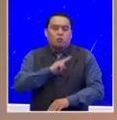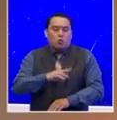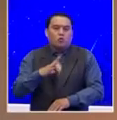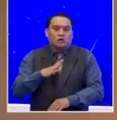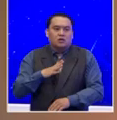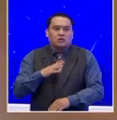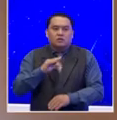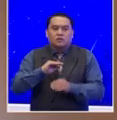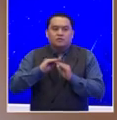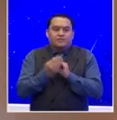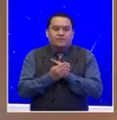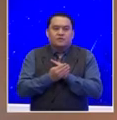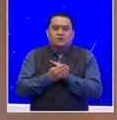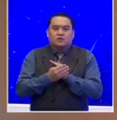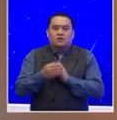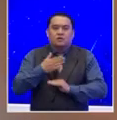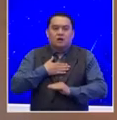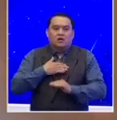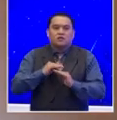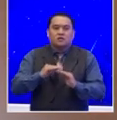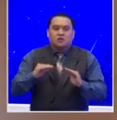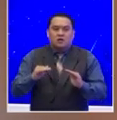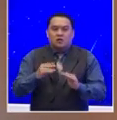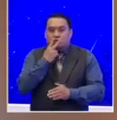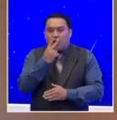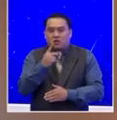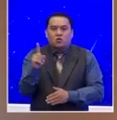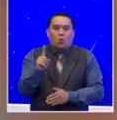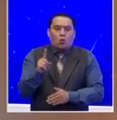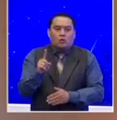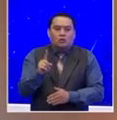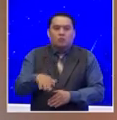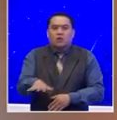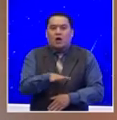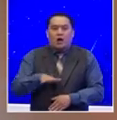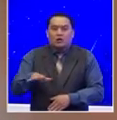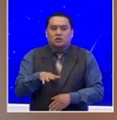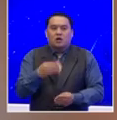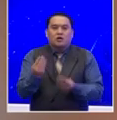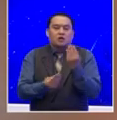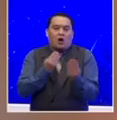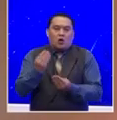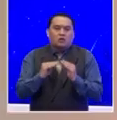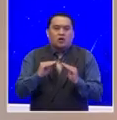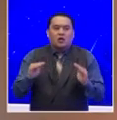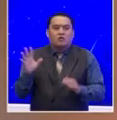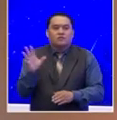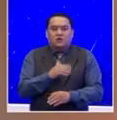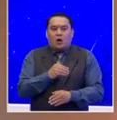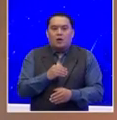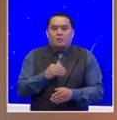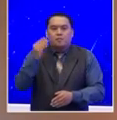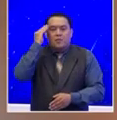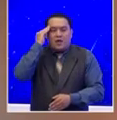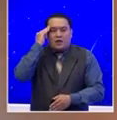Это втихаря снимает наших детей, получается. Вот смотрите, вот эта вот площадка, там ходят дети, почему все, вот, примите